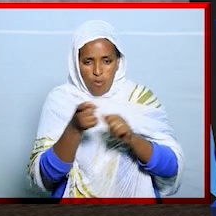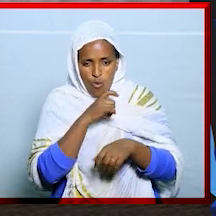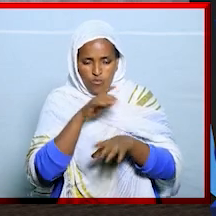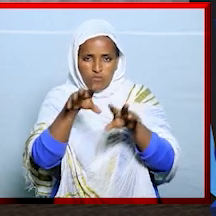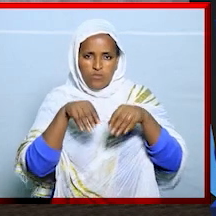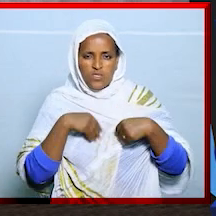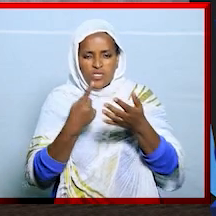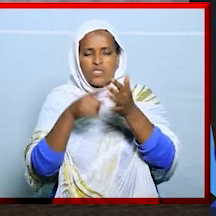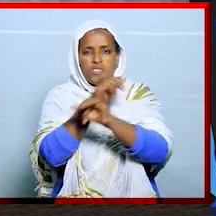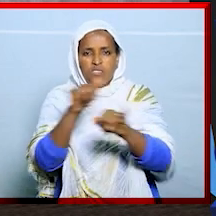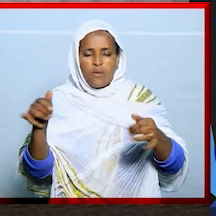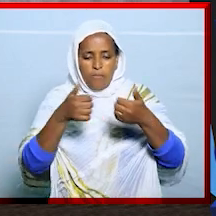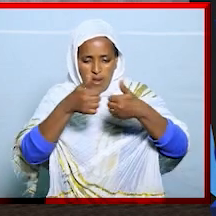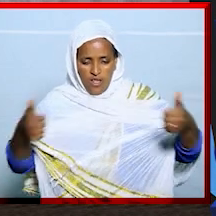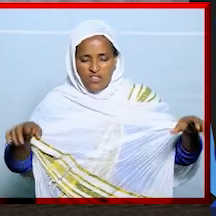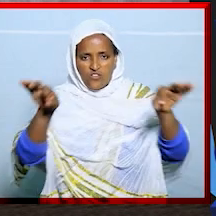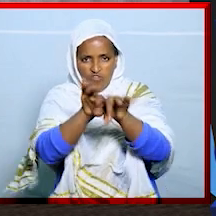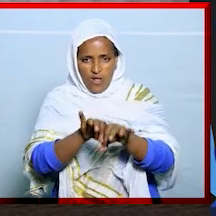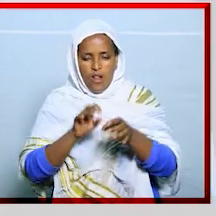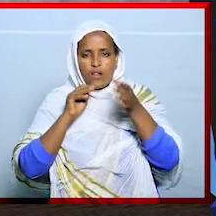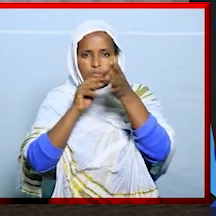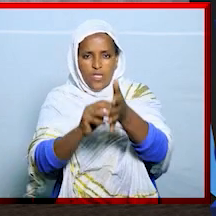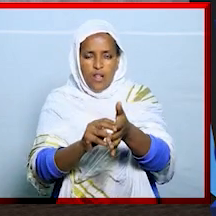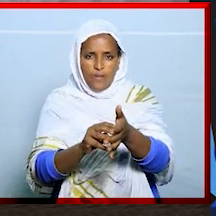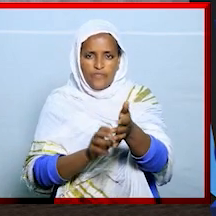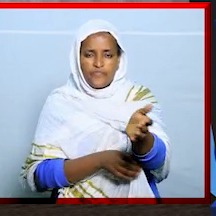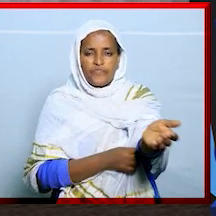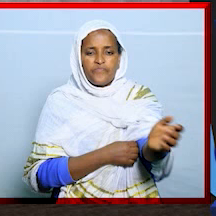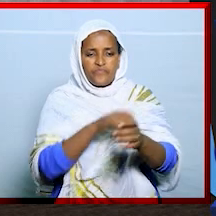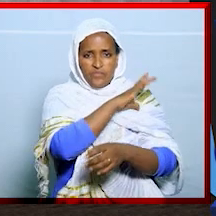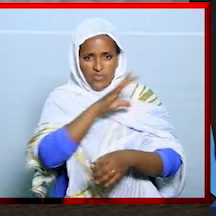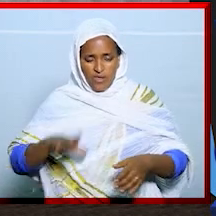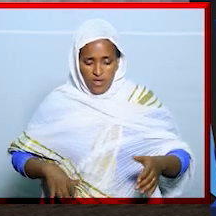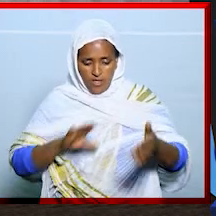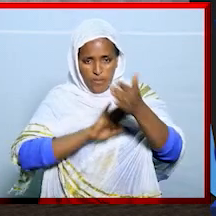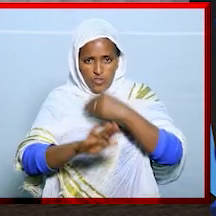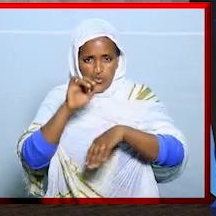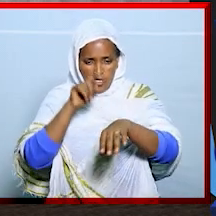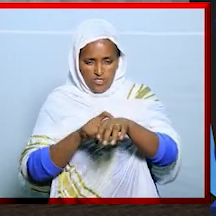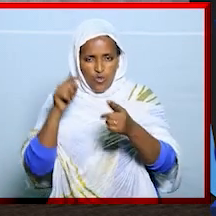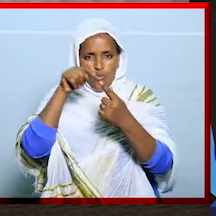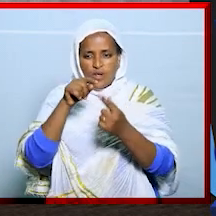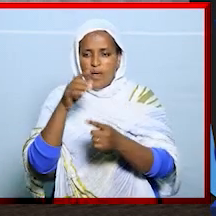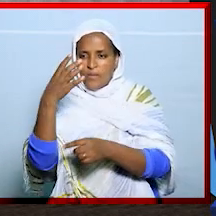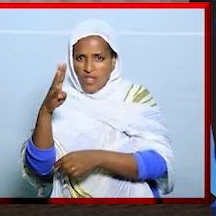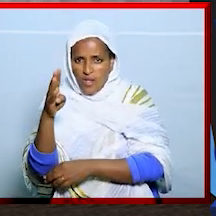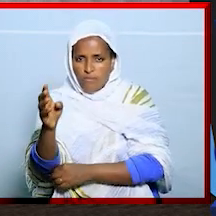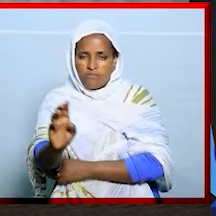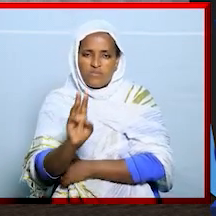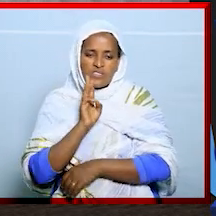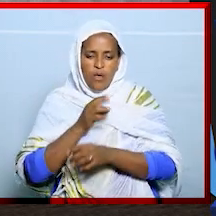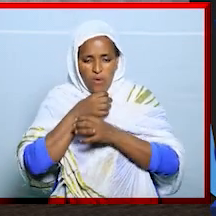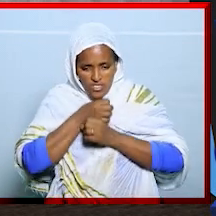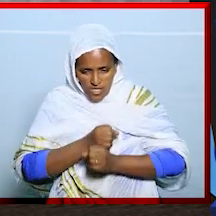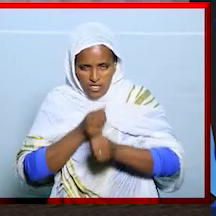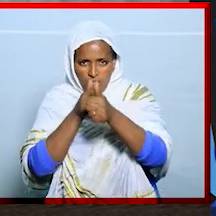ይህን የመሳሰሉ ነገሮች አሉ እና እነዚህን በደንብ መለየት ያስፈልጋል። ለምሳሌ ጌታችን በተወለደ ጊዜ ወደ ቤተልሔም